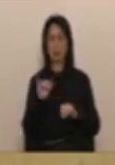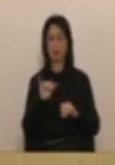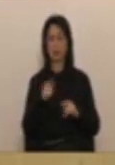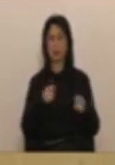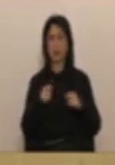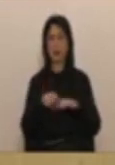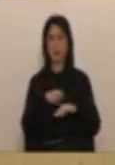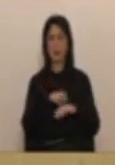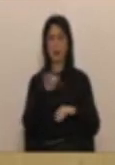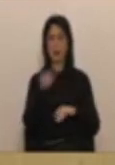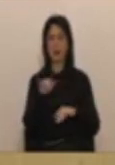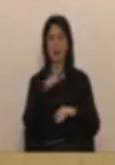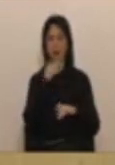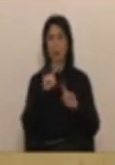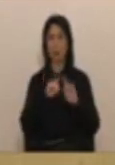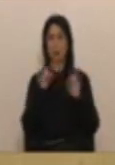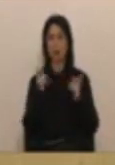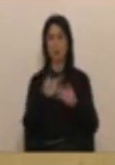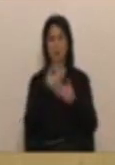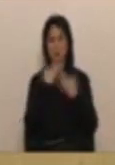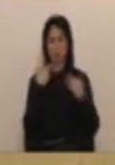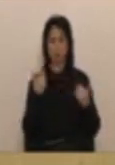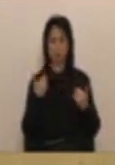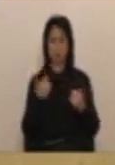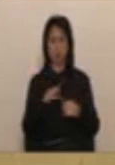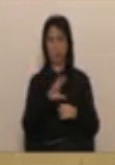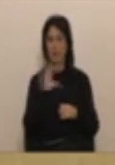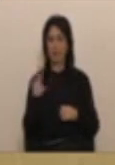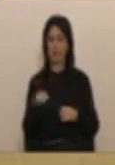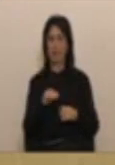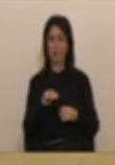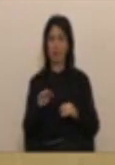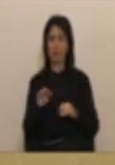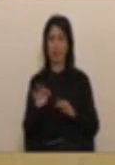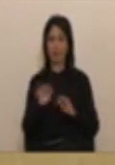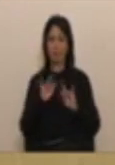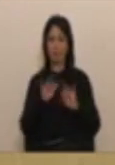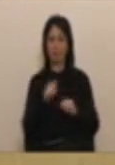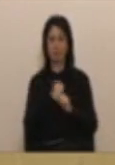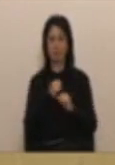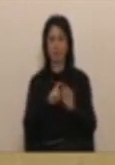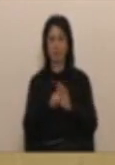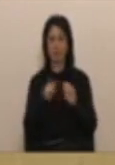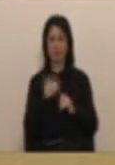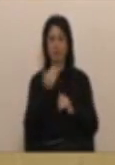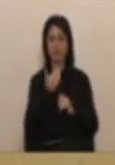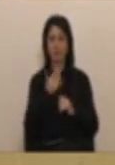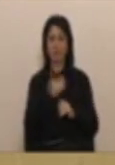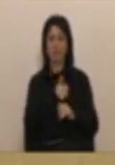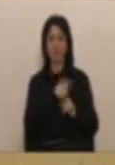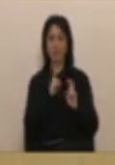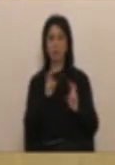მართველ პარტიას უმრავლესობა არ გააჩნია და ყველა ღონეს ხმარობს, რათა შექმნას მისთვის